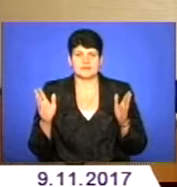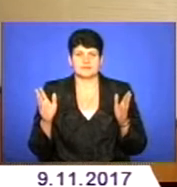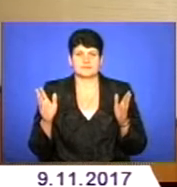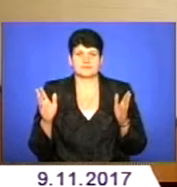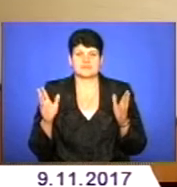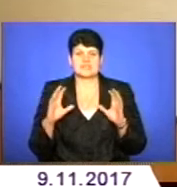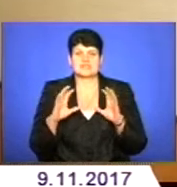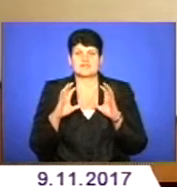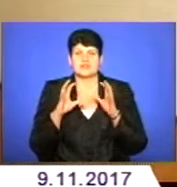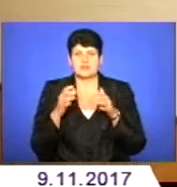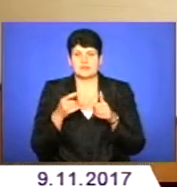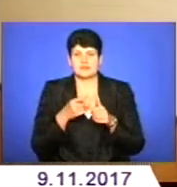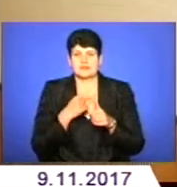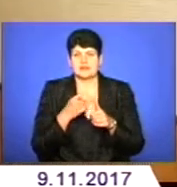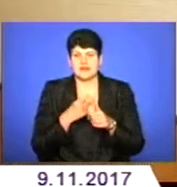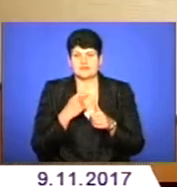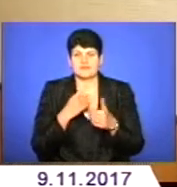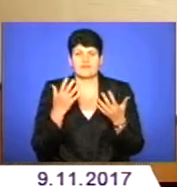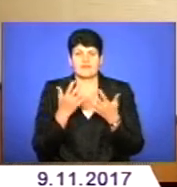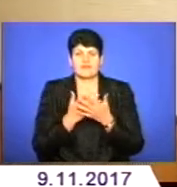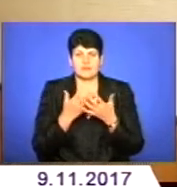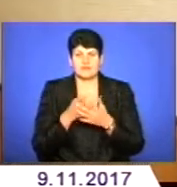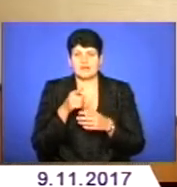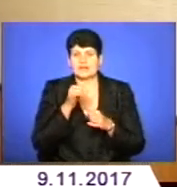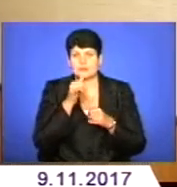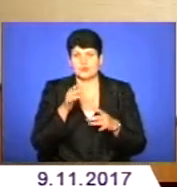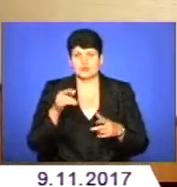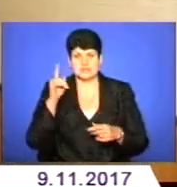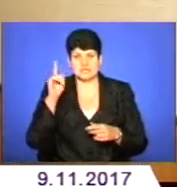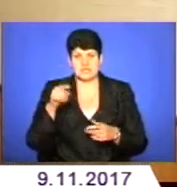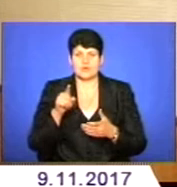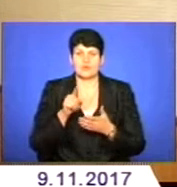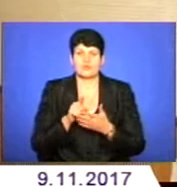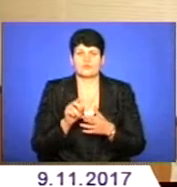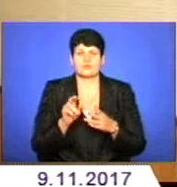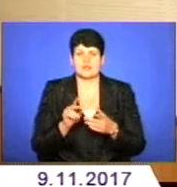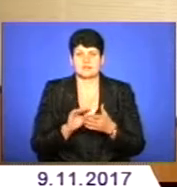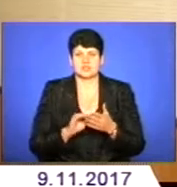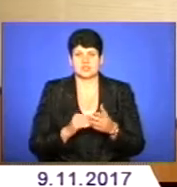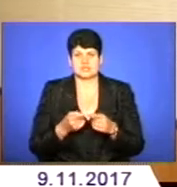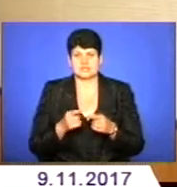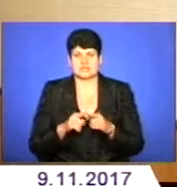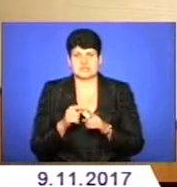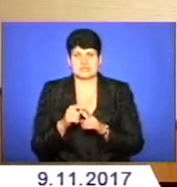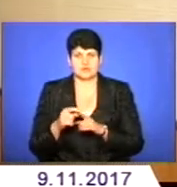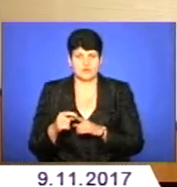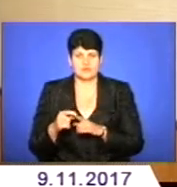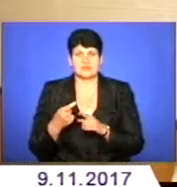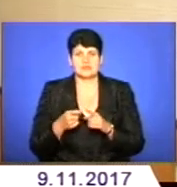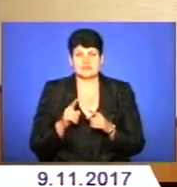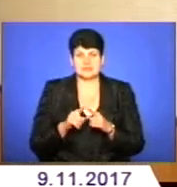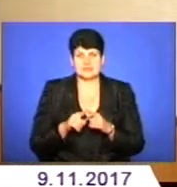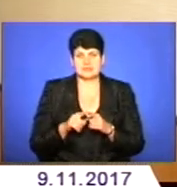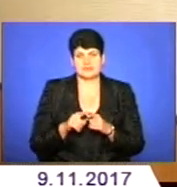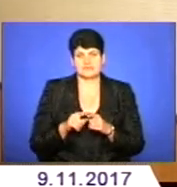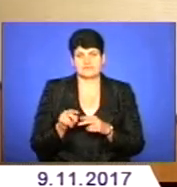там світовими назвами цих самих кінофільмів, вона не може знати обов'язково, як пишеться це слово. Тобто це заувага до вибору цього тексту.